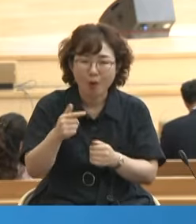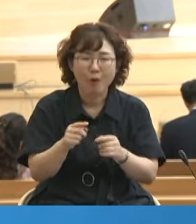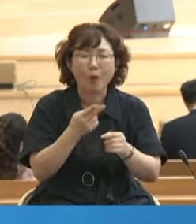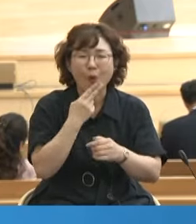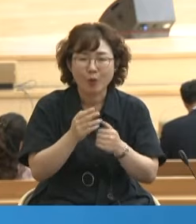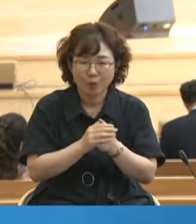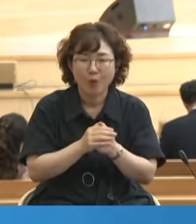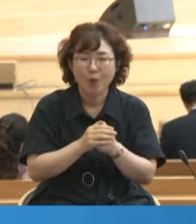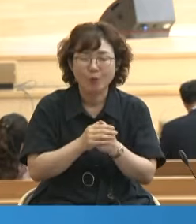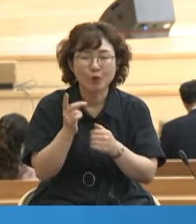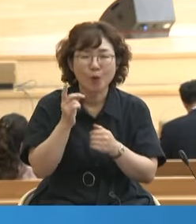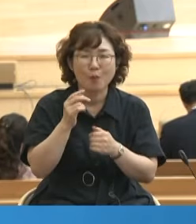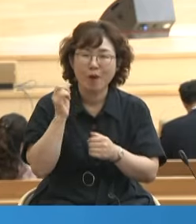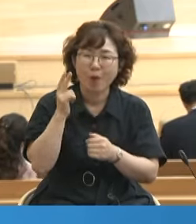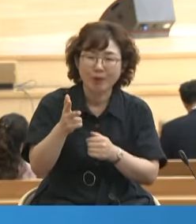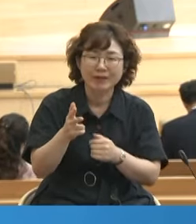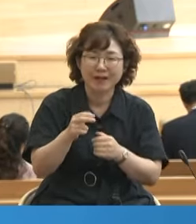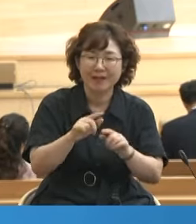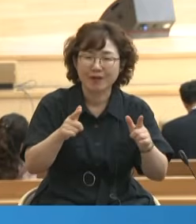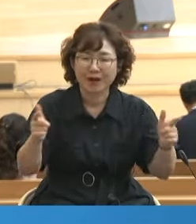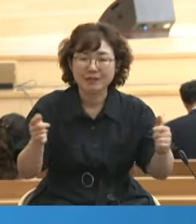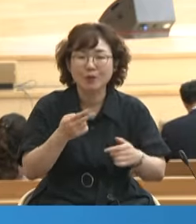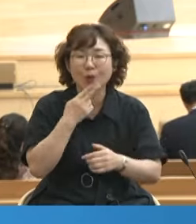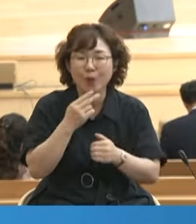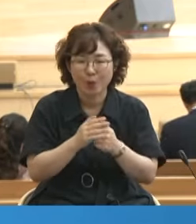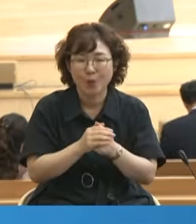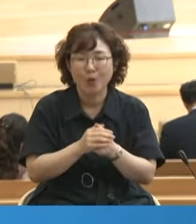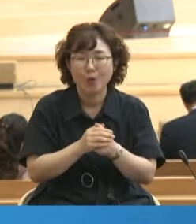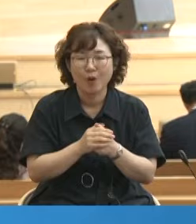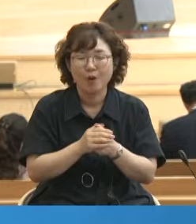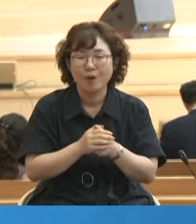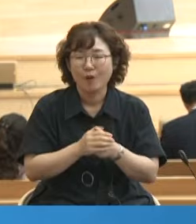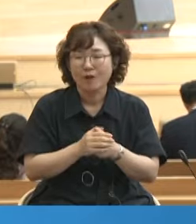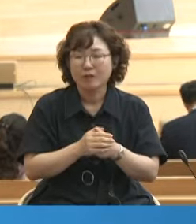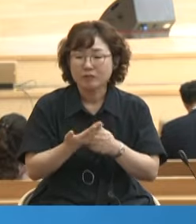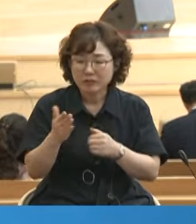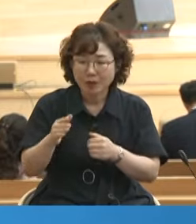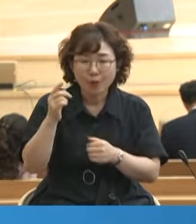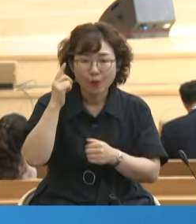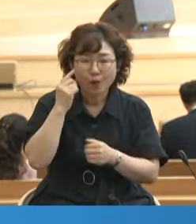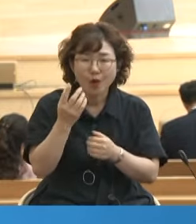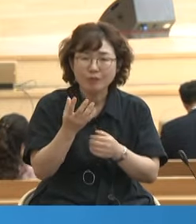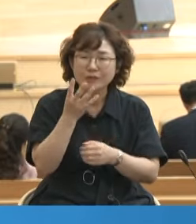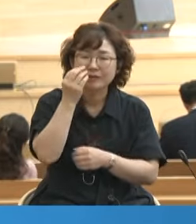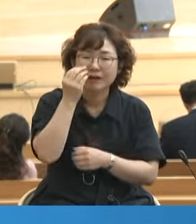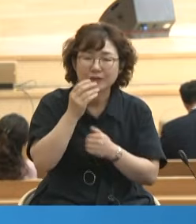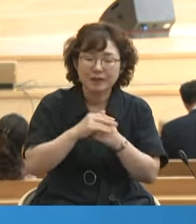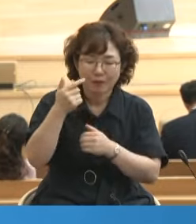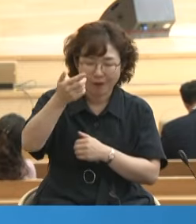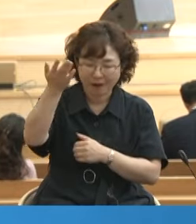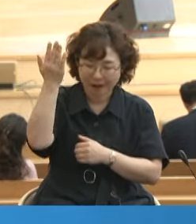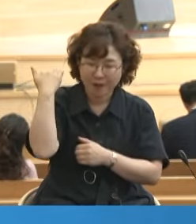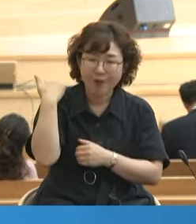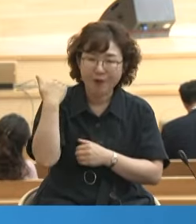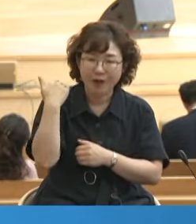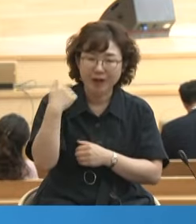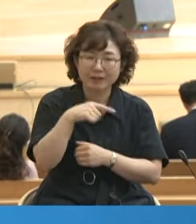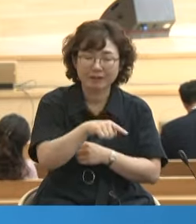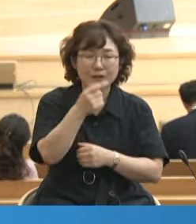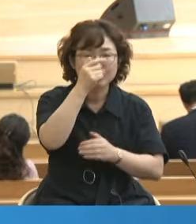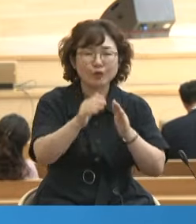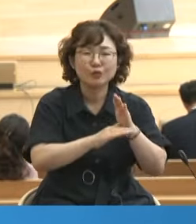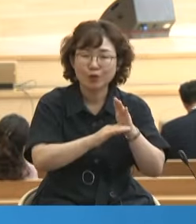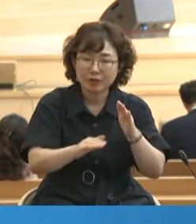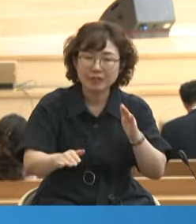없고 로브 호텔도 없고 없었는데. 근데 희한하죠? 과거 그때는 성도들이